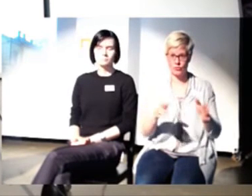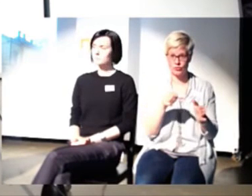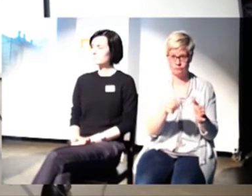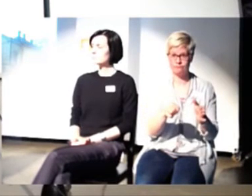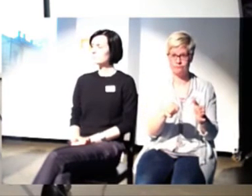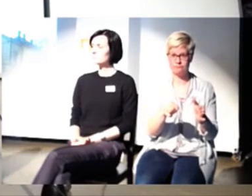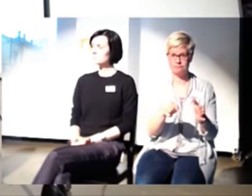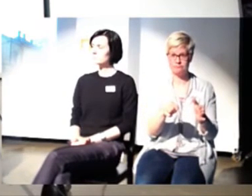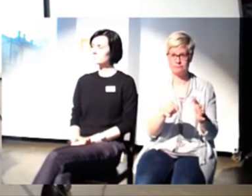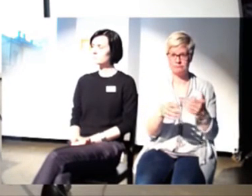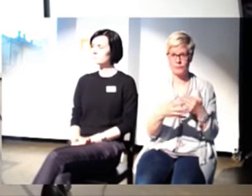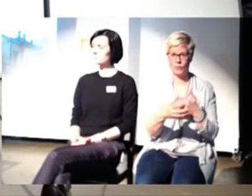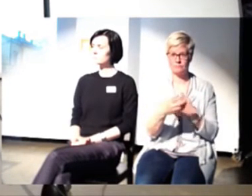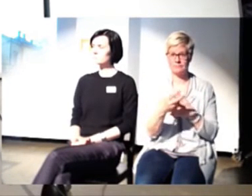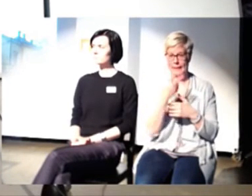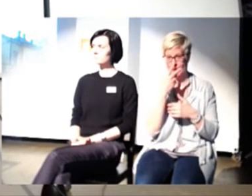joka tässä kuvassa näkyy.